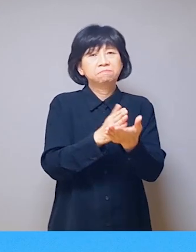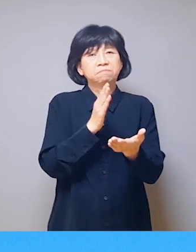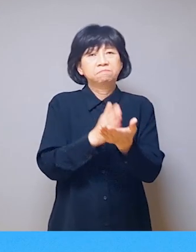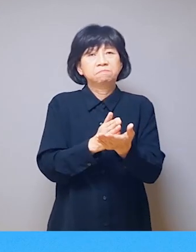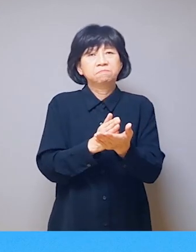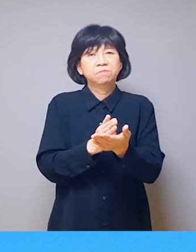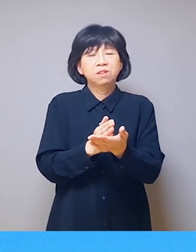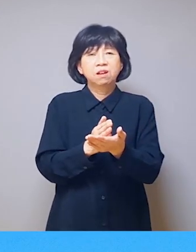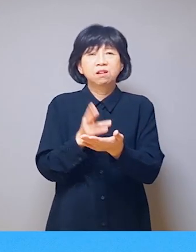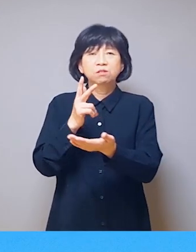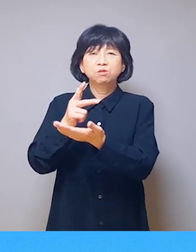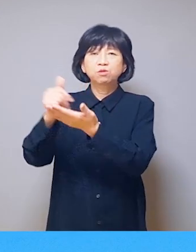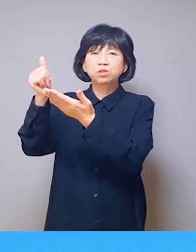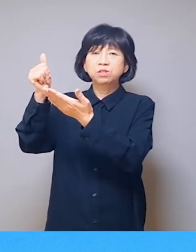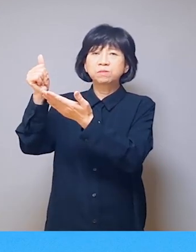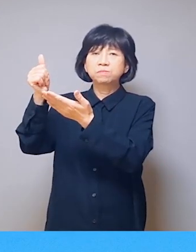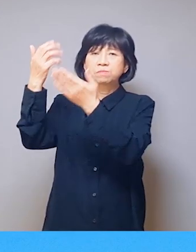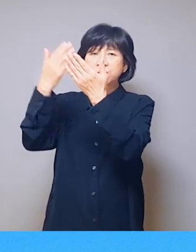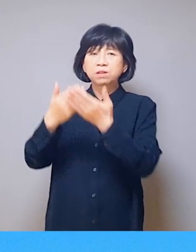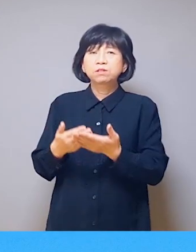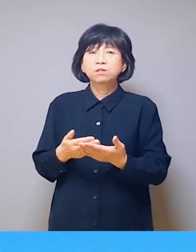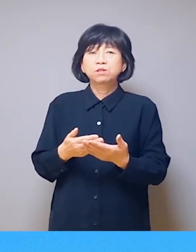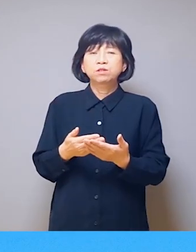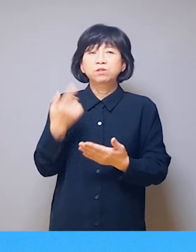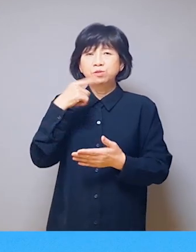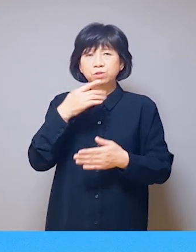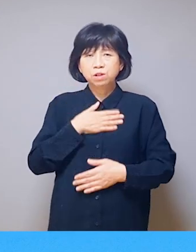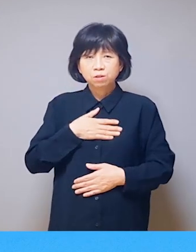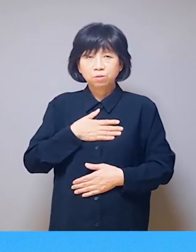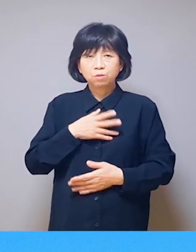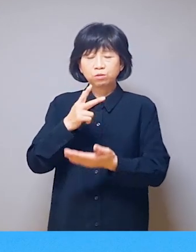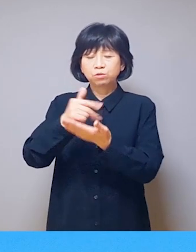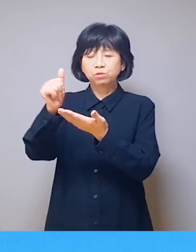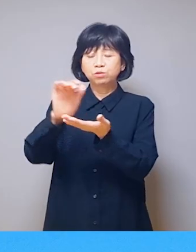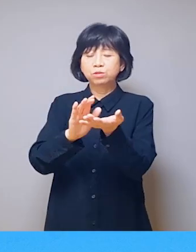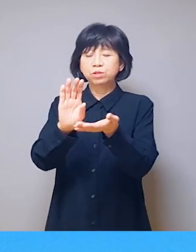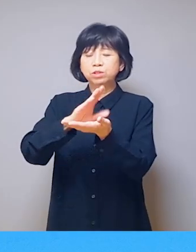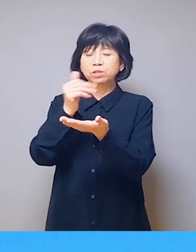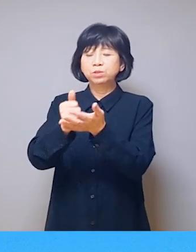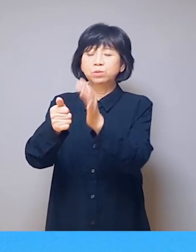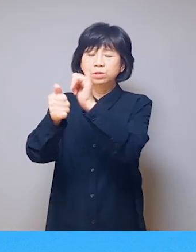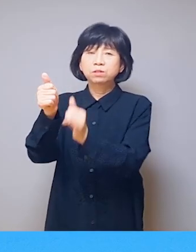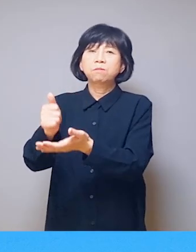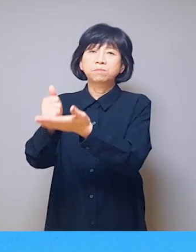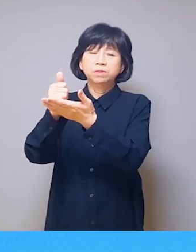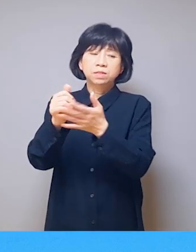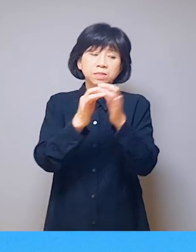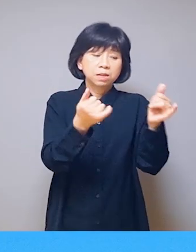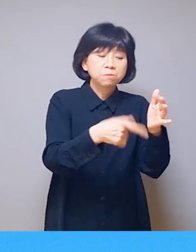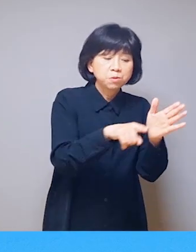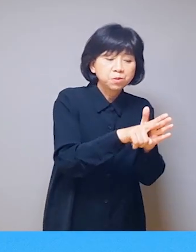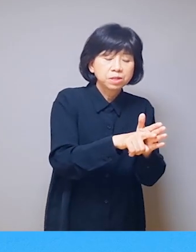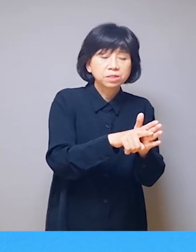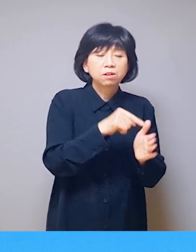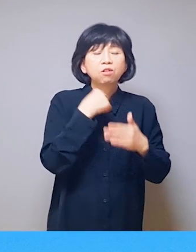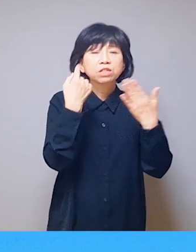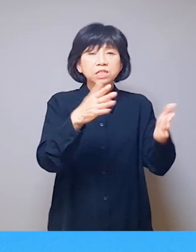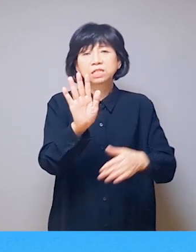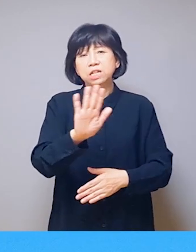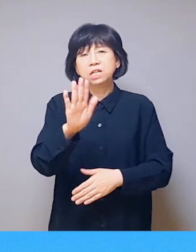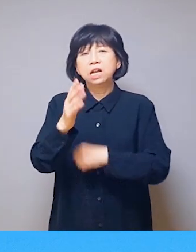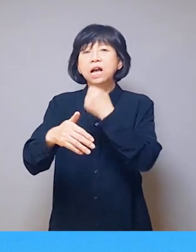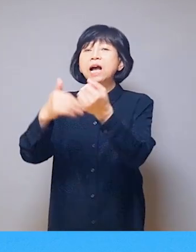아나니 너희는 주 그리스도를 섬기느니라. 아멘. 우리의 헌신이 사람을 위한 것이 아니라